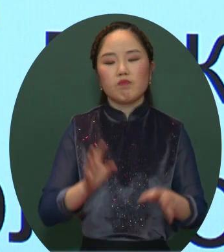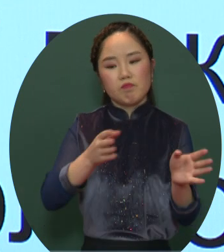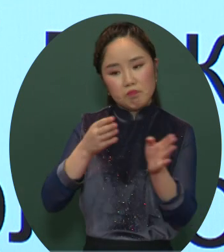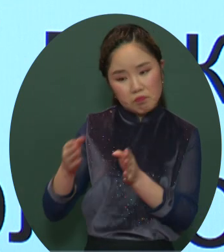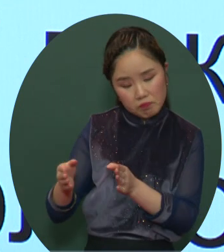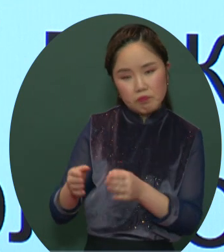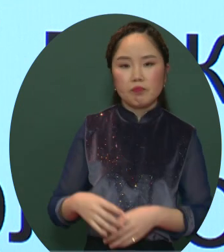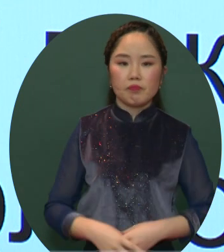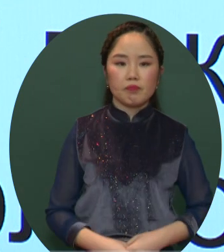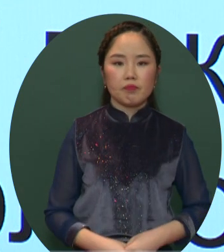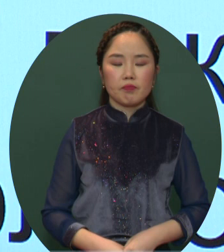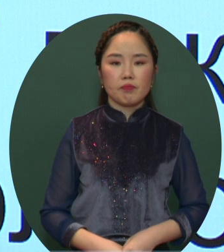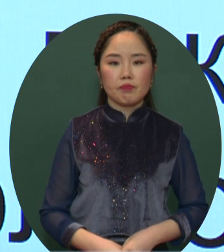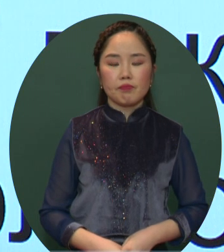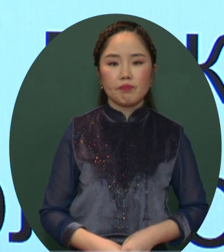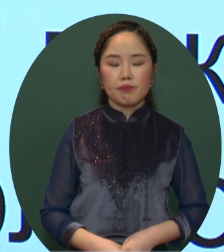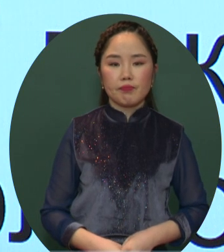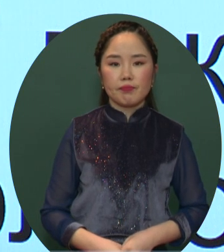Эсвэл